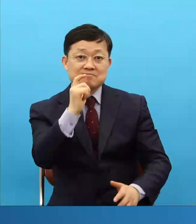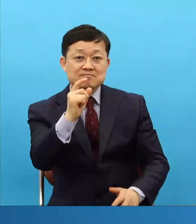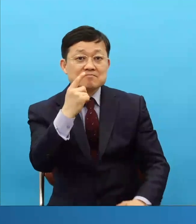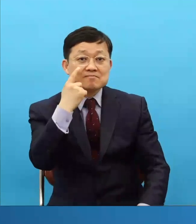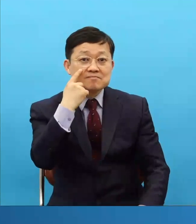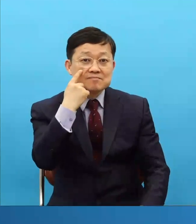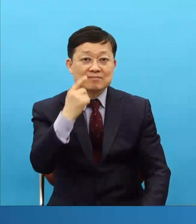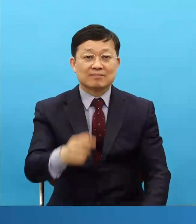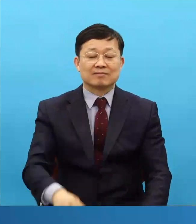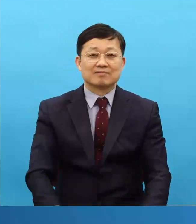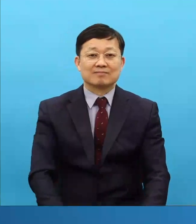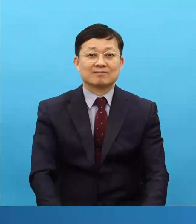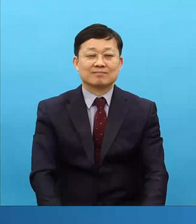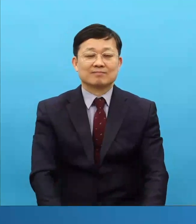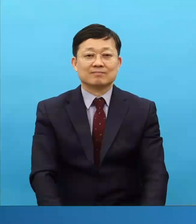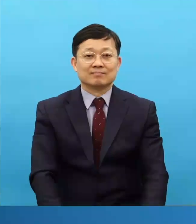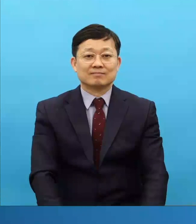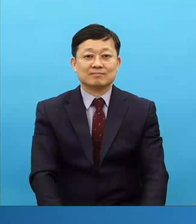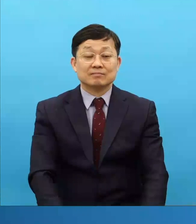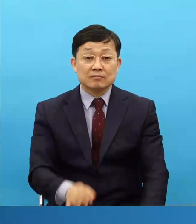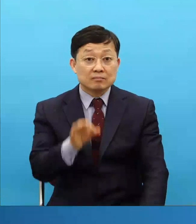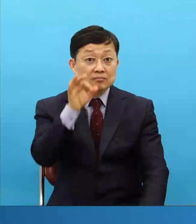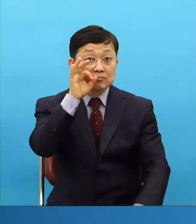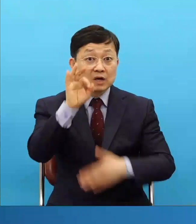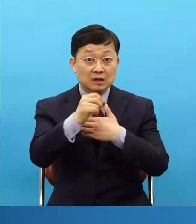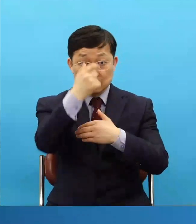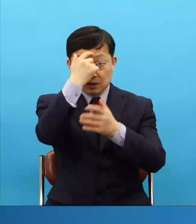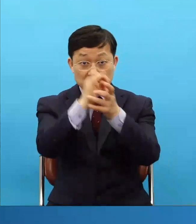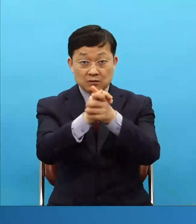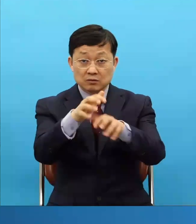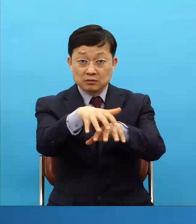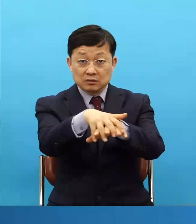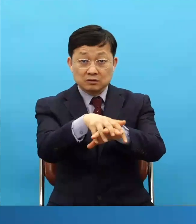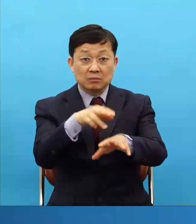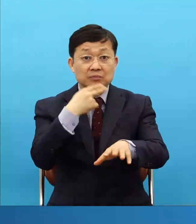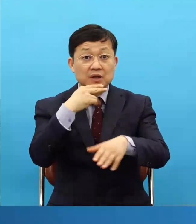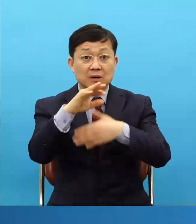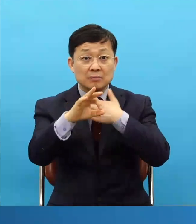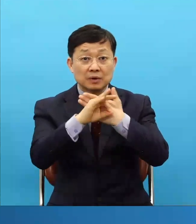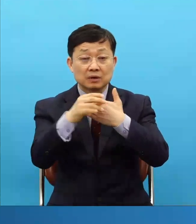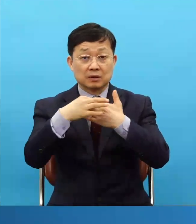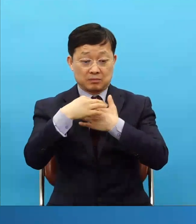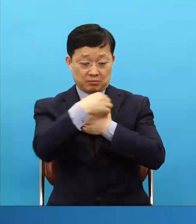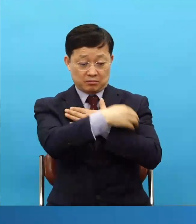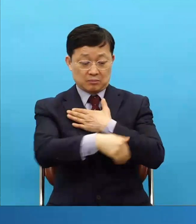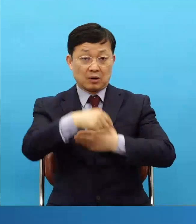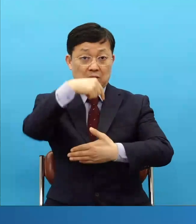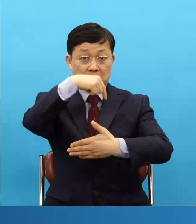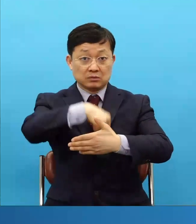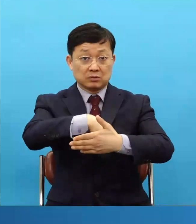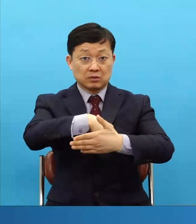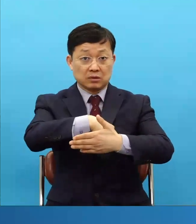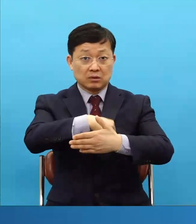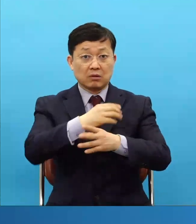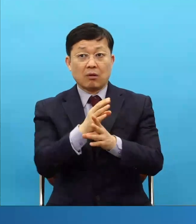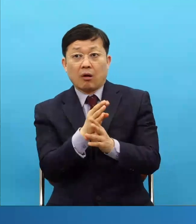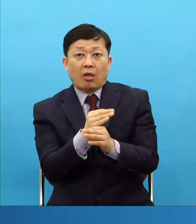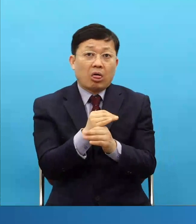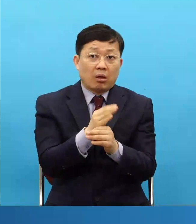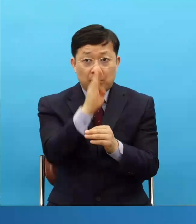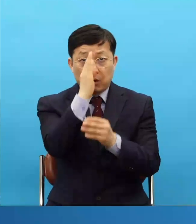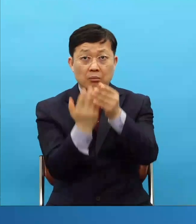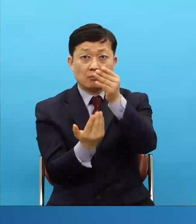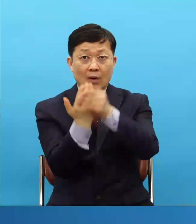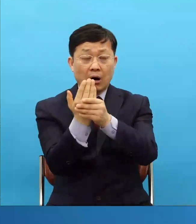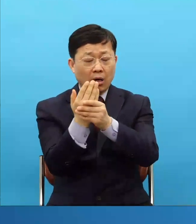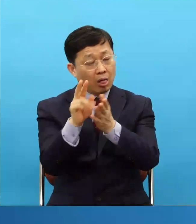place, slowly breathe. 예, 그래 안 하면 여러분 속에는 계속 이렇게 언제 병들지 모릅니다. And if you don't know that, then you